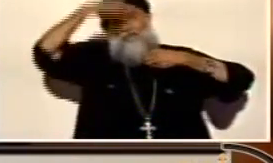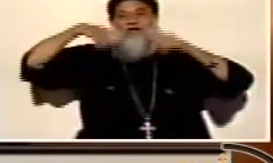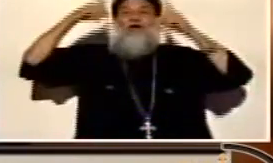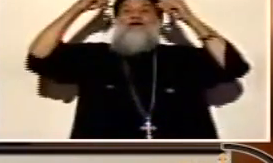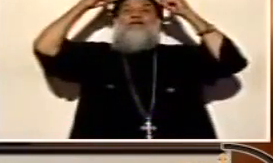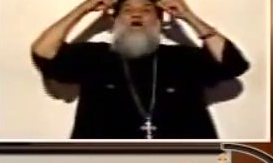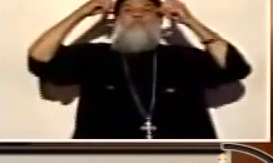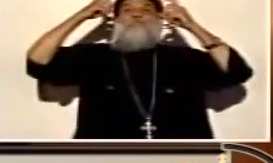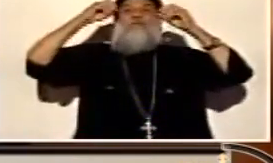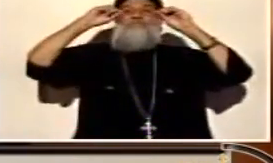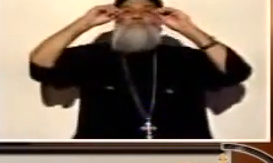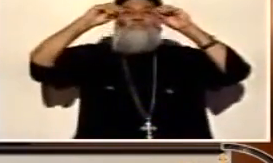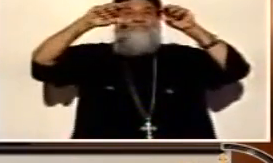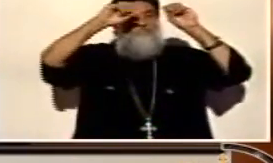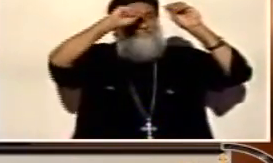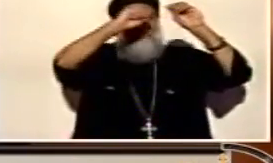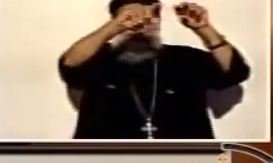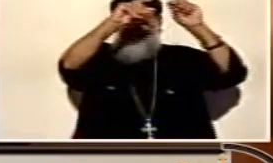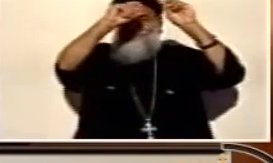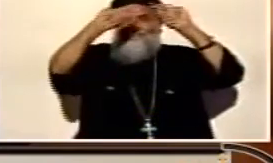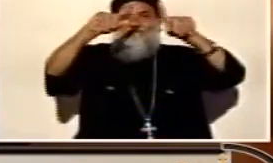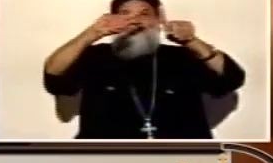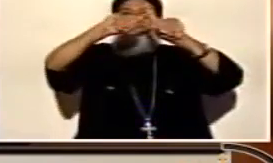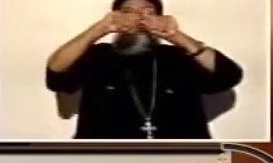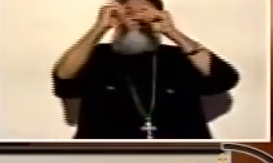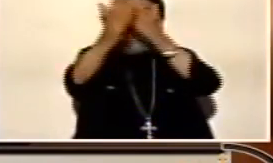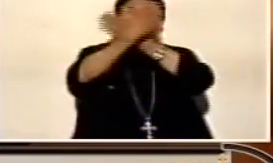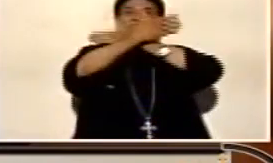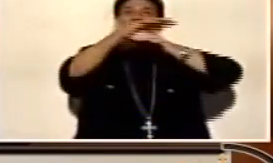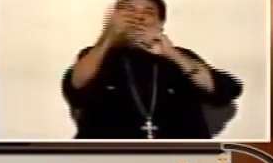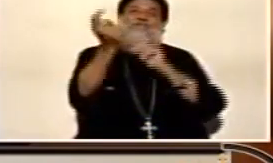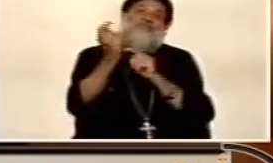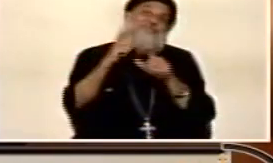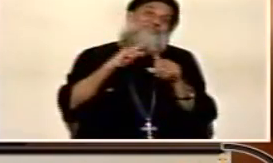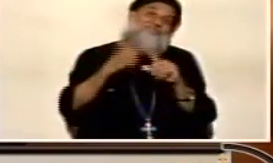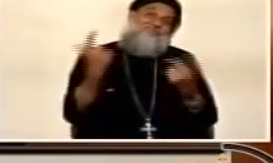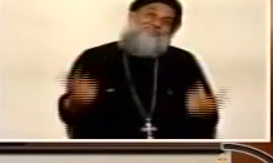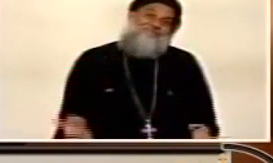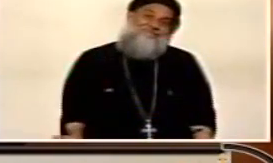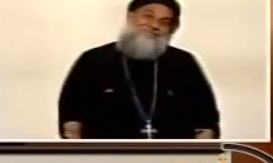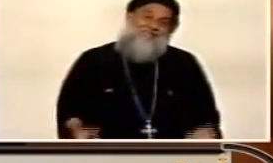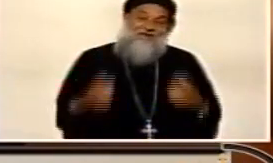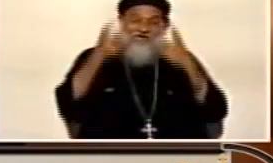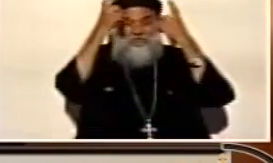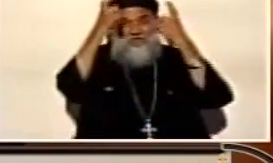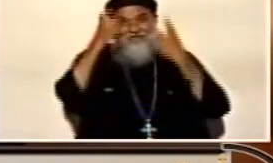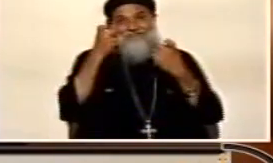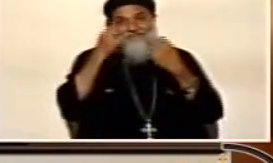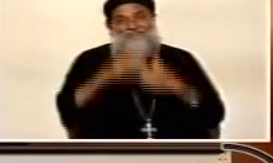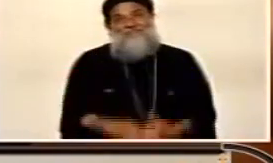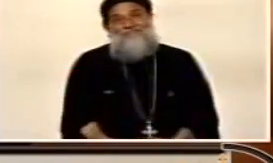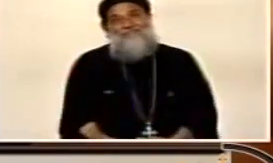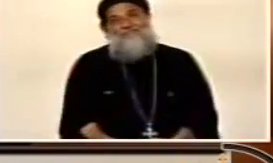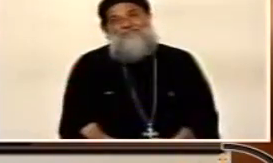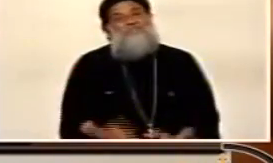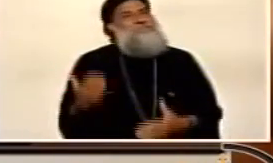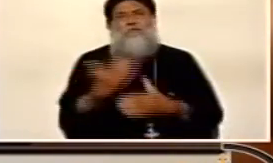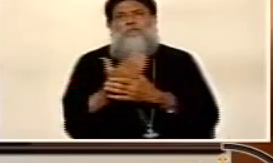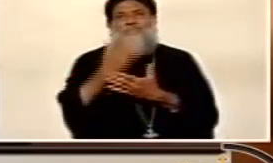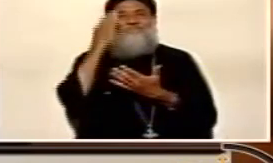أخذها العالم من صليب السيد المسيح هو الرحمة. الرحمة بمعنى